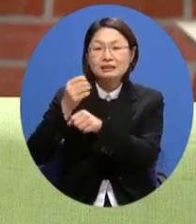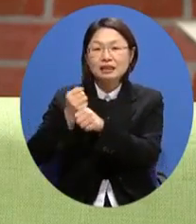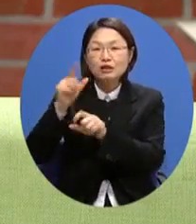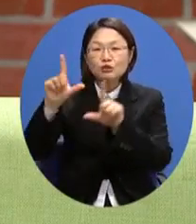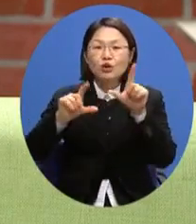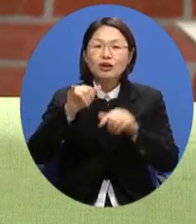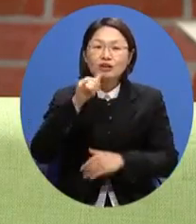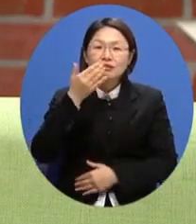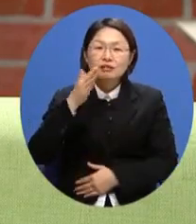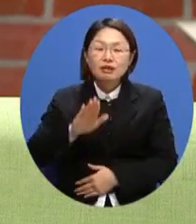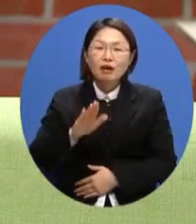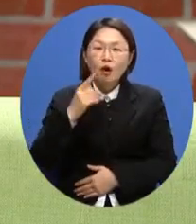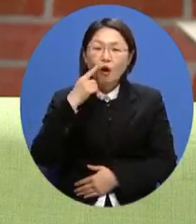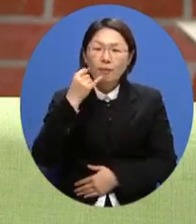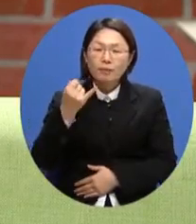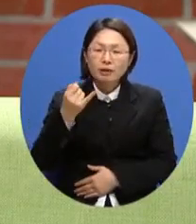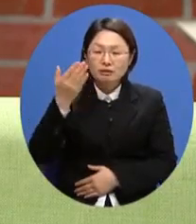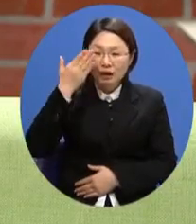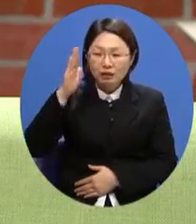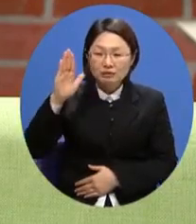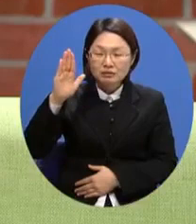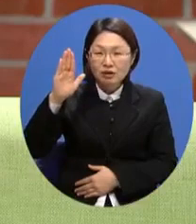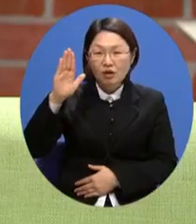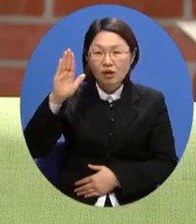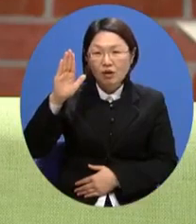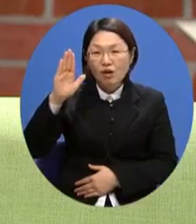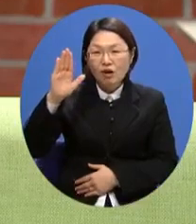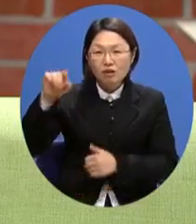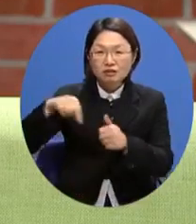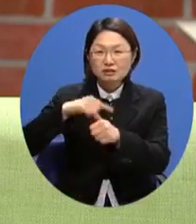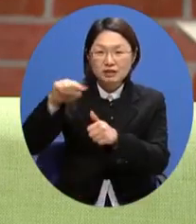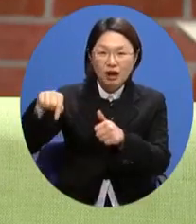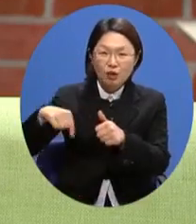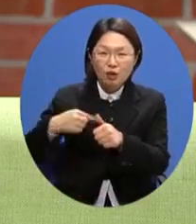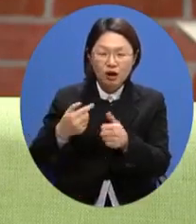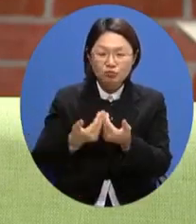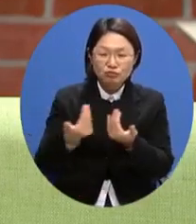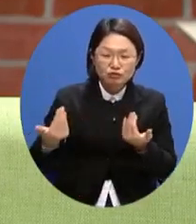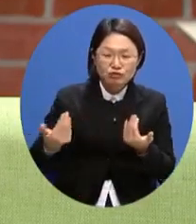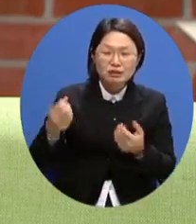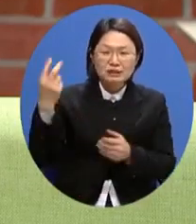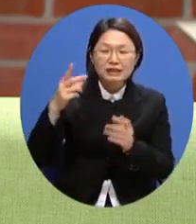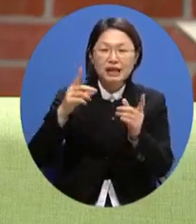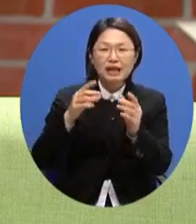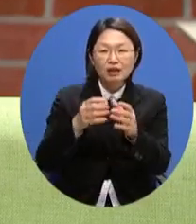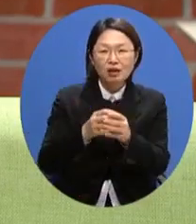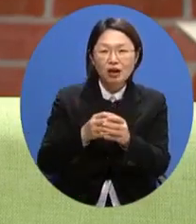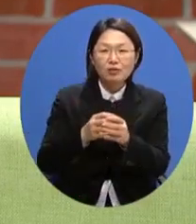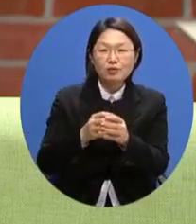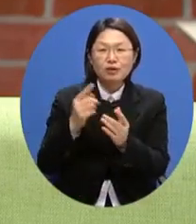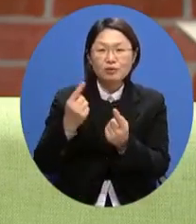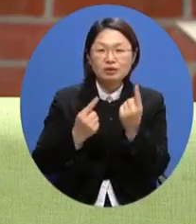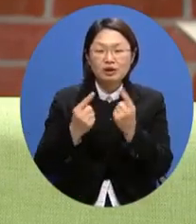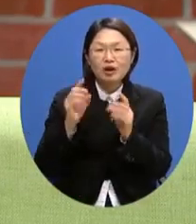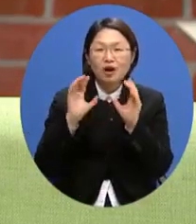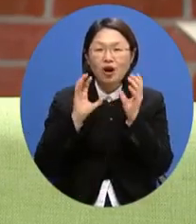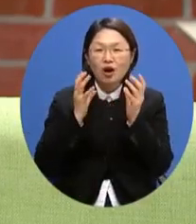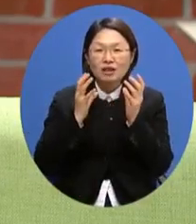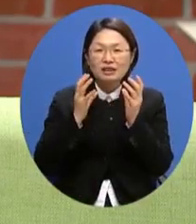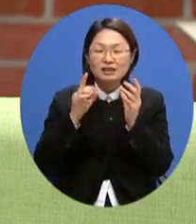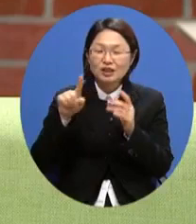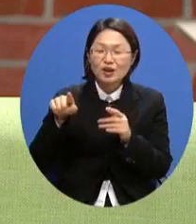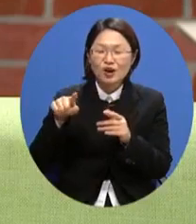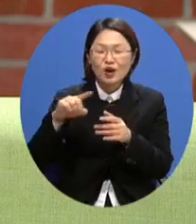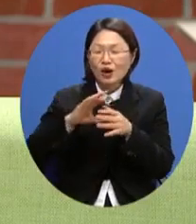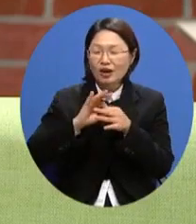엄마들은 뭐 애들 같은 경우는 낯선 상황 절차라는 실험으로 막 분리, 재결합 이거 봤는데 네. 어른은 뭐 그런 거에도 까딱 없어요. 그쵸?